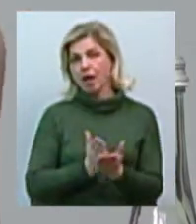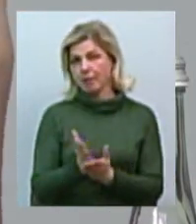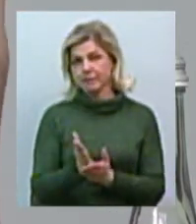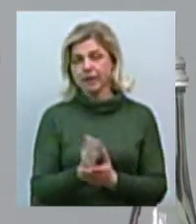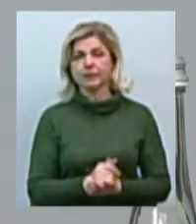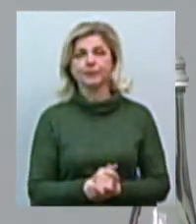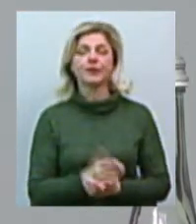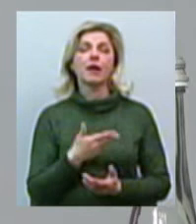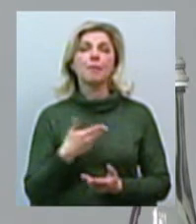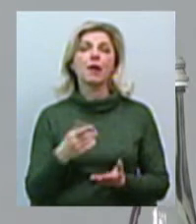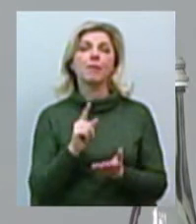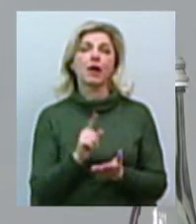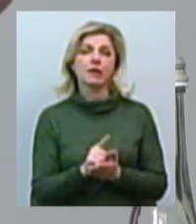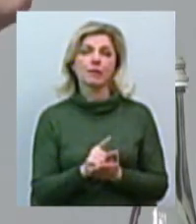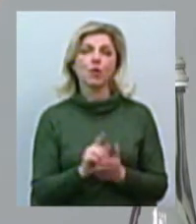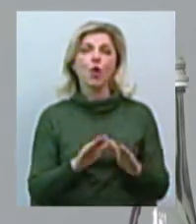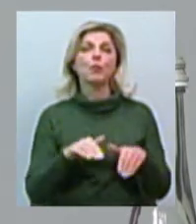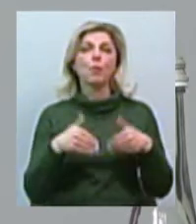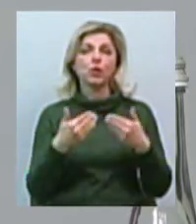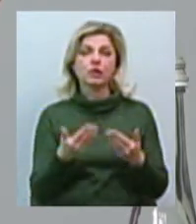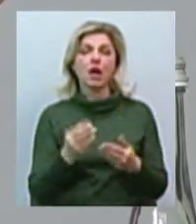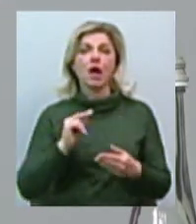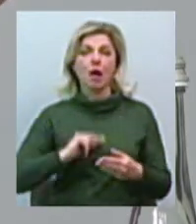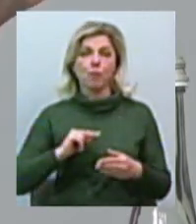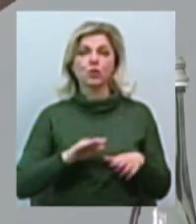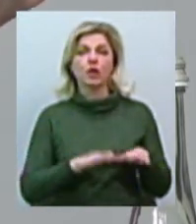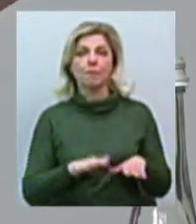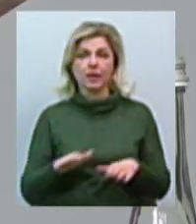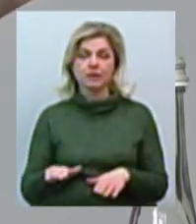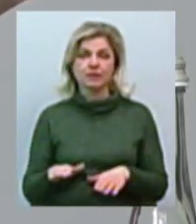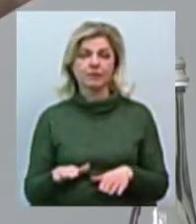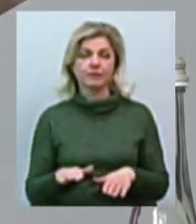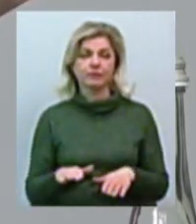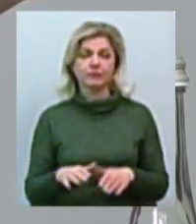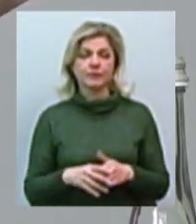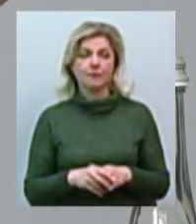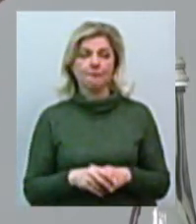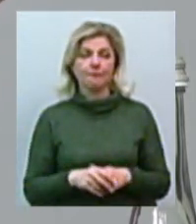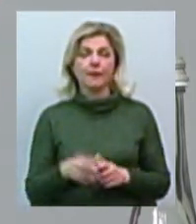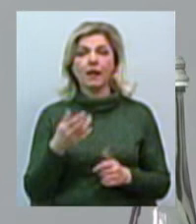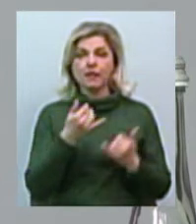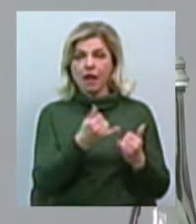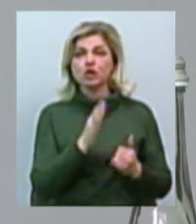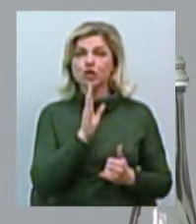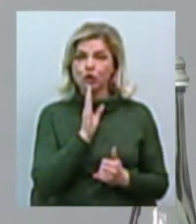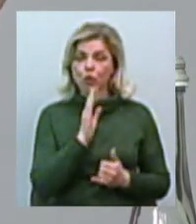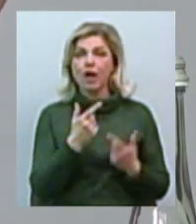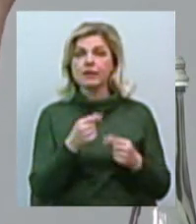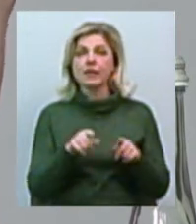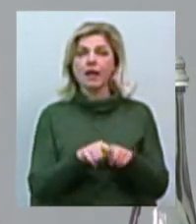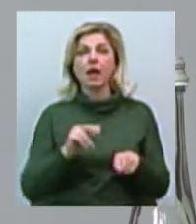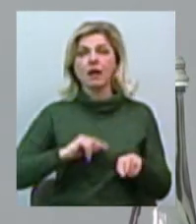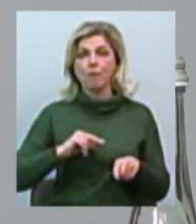Ми маємо пропозицію робочих місць, в тому числі для жінок, де такі робочі